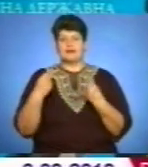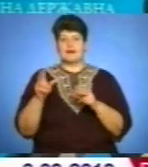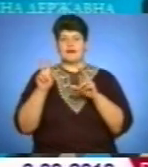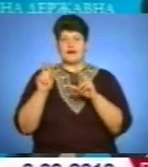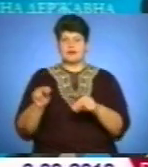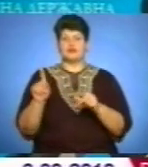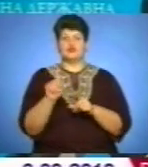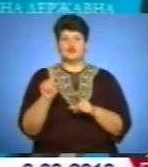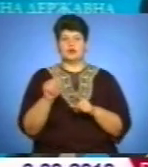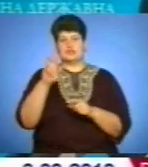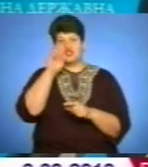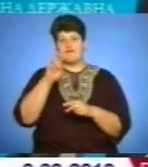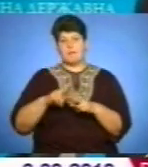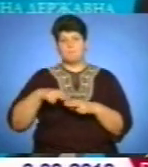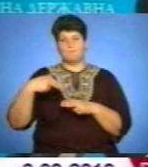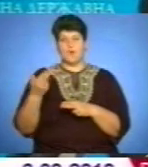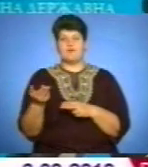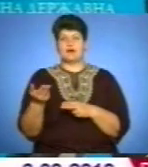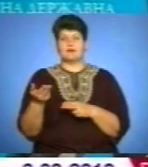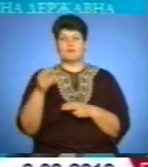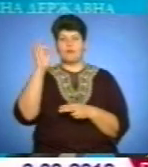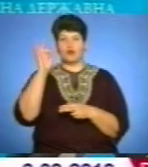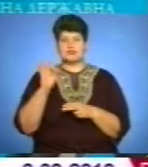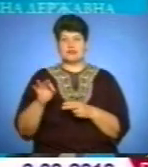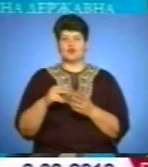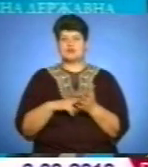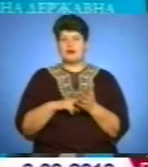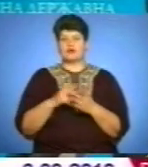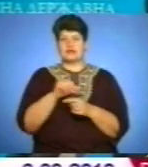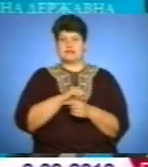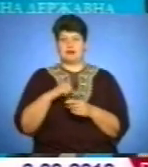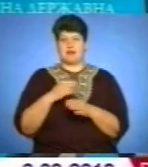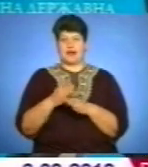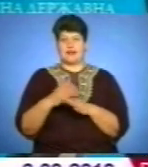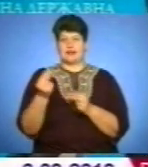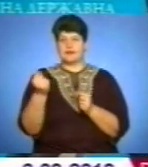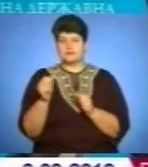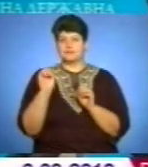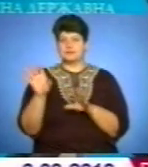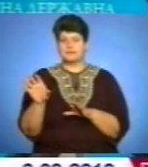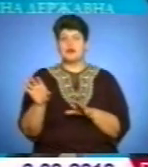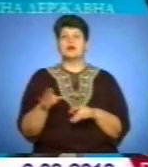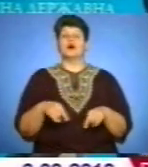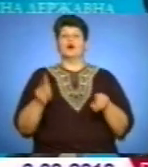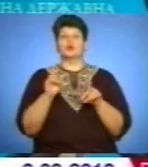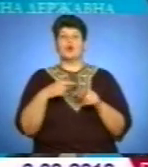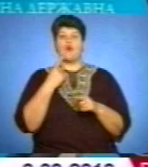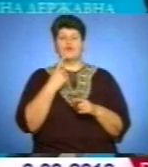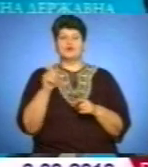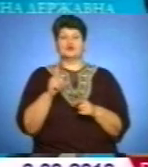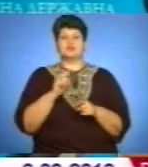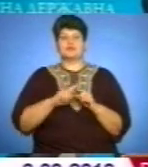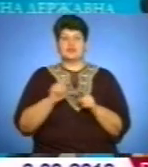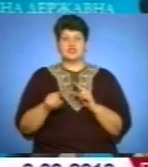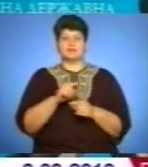що держава поверне і процентну ставку, і сам кредит. І от хто каже зараз скоріше цим